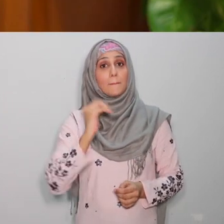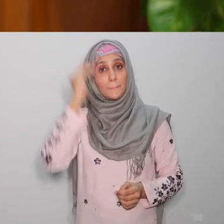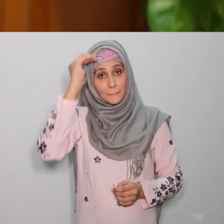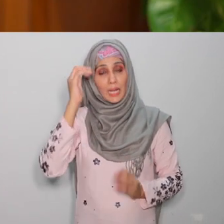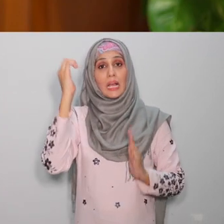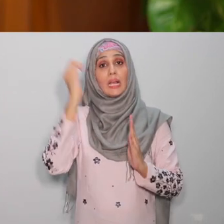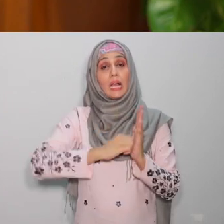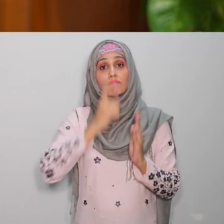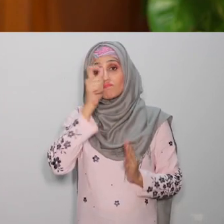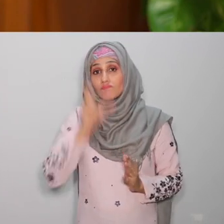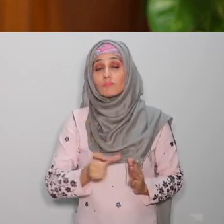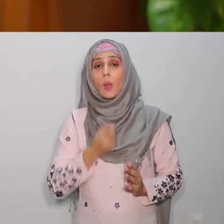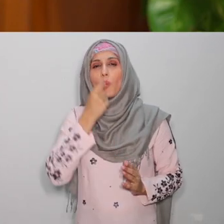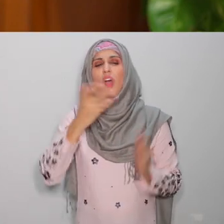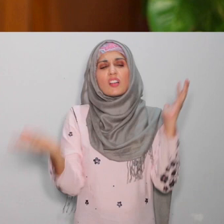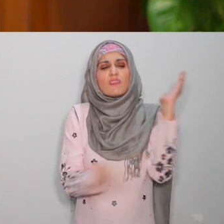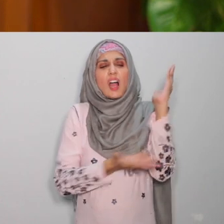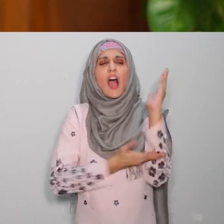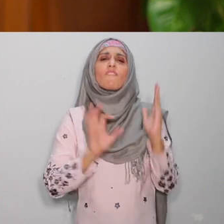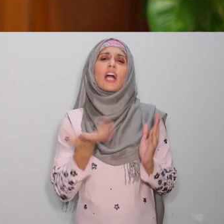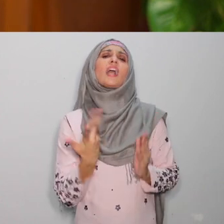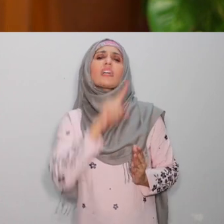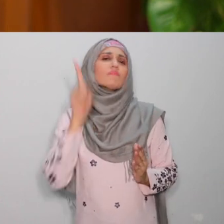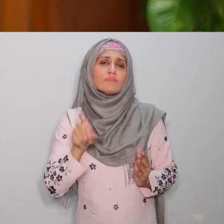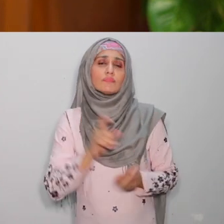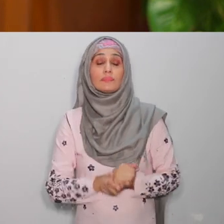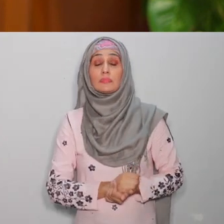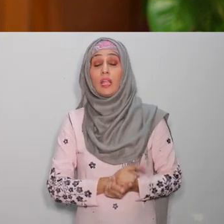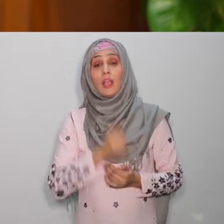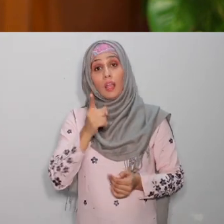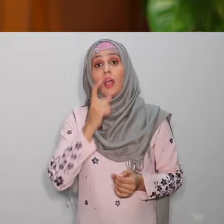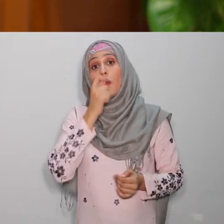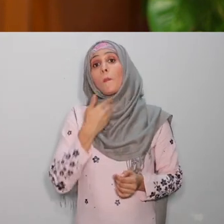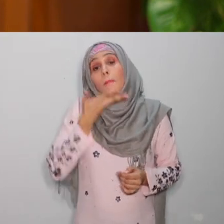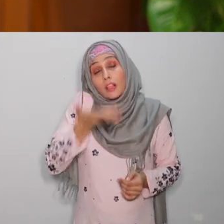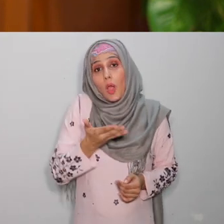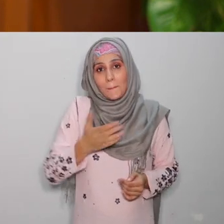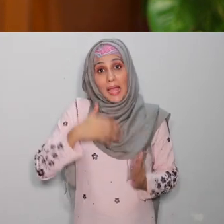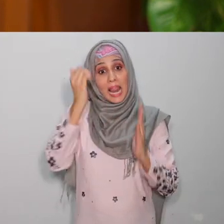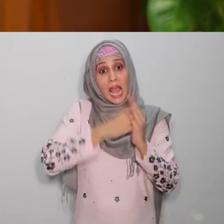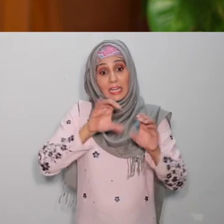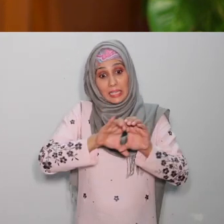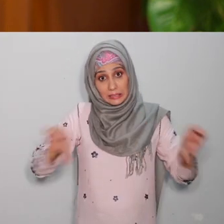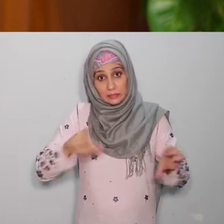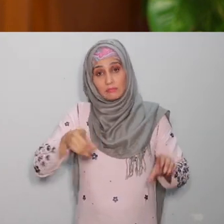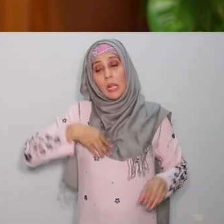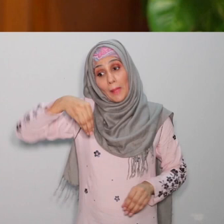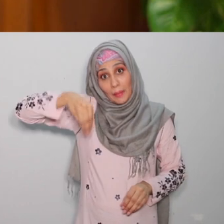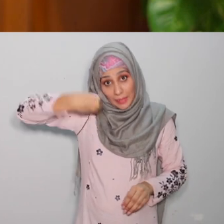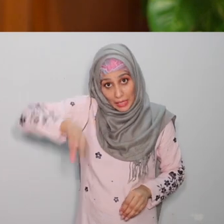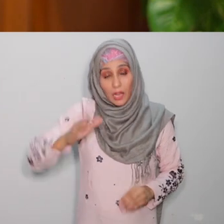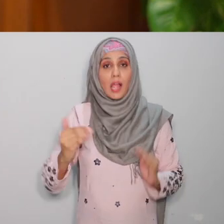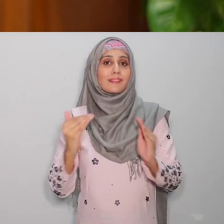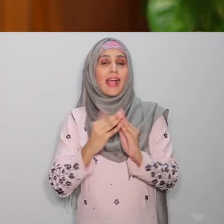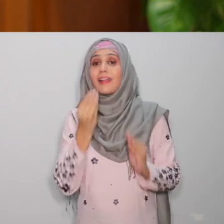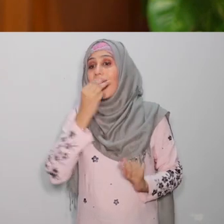भी ने लकड़हारे से दरख्त काटने की वजह पूछी तो उसने बताया कि वो लकड़ी काटकर बेचना चाहता है ताकि